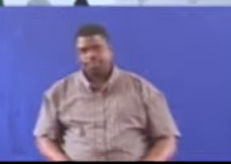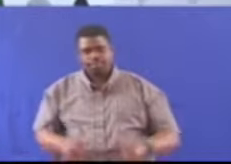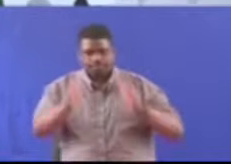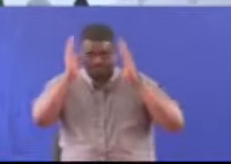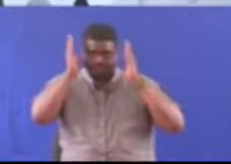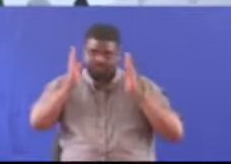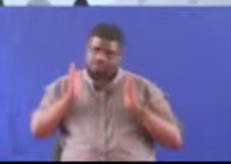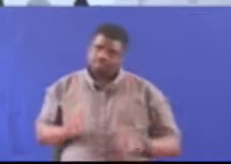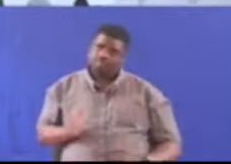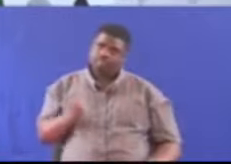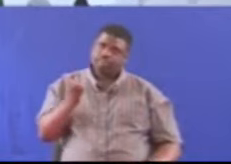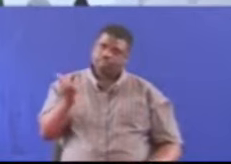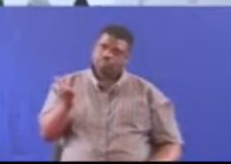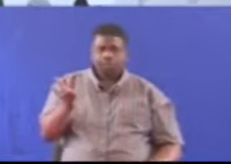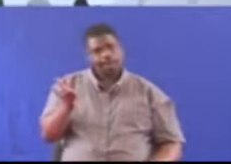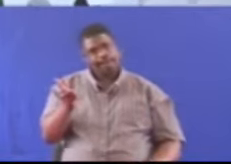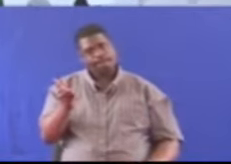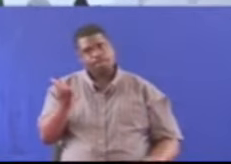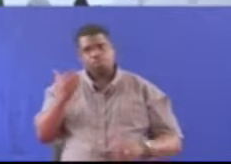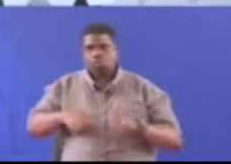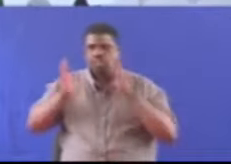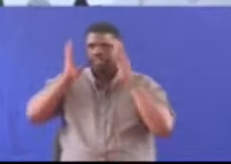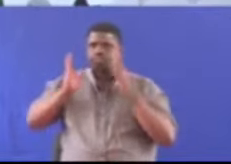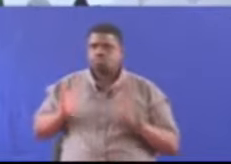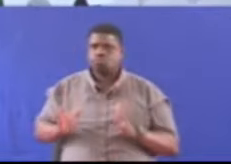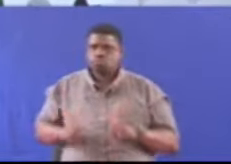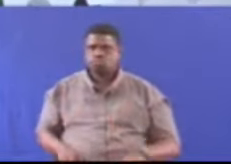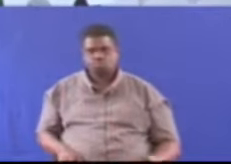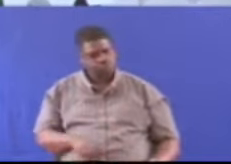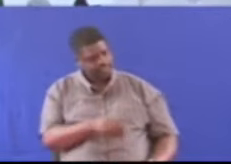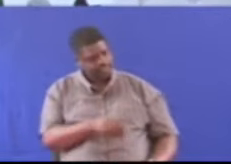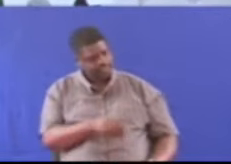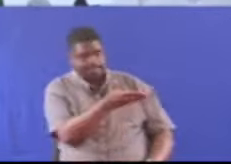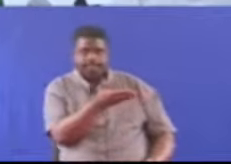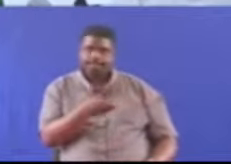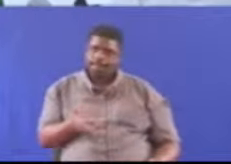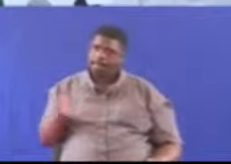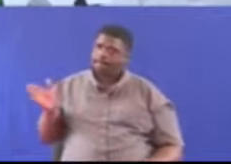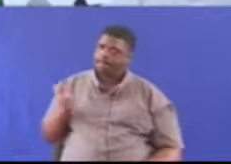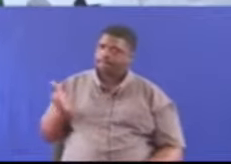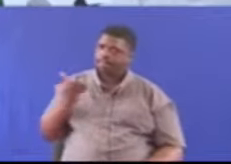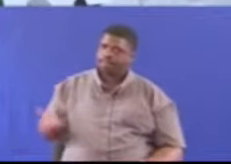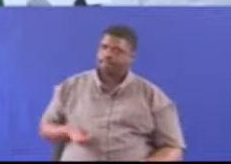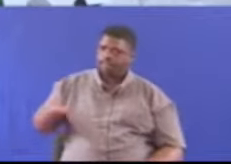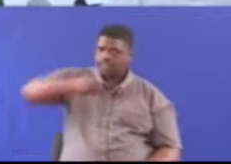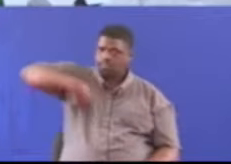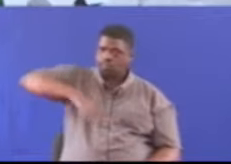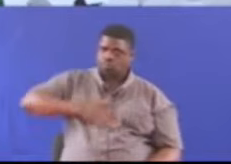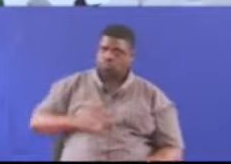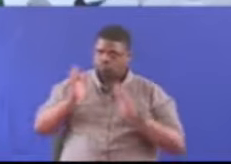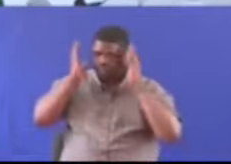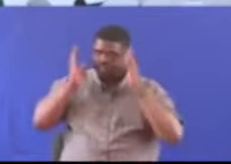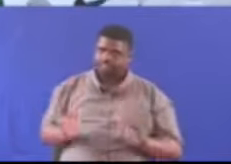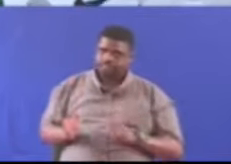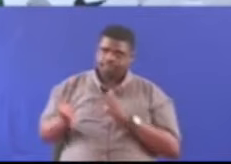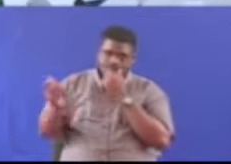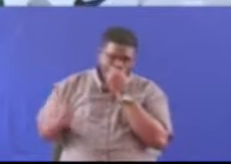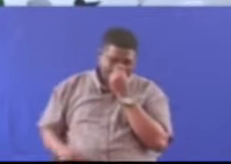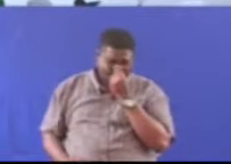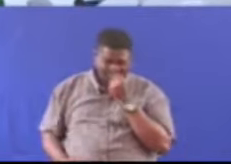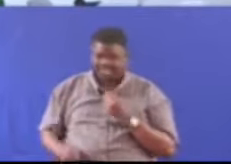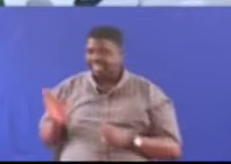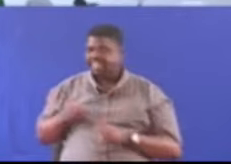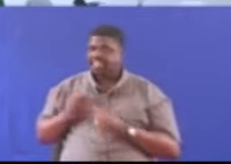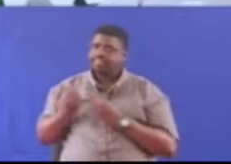Mheshimiwa Waziri Mkuu, ambaye leo umekuwa mpambe wa wageni wetu rasmi, nataka